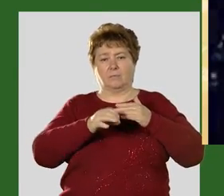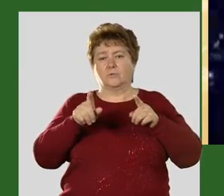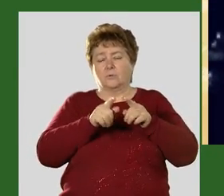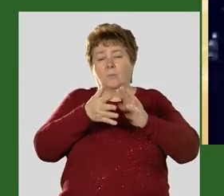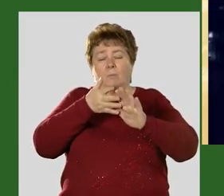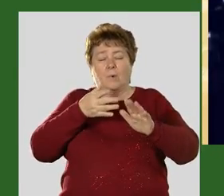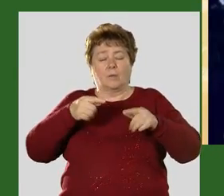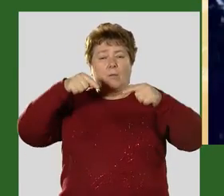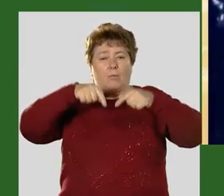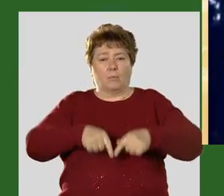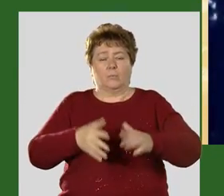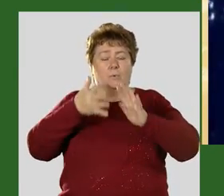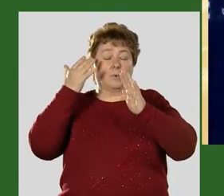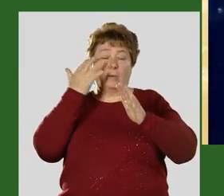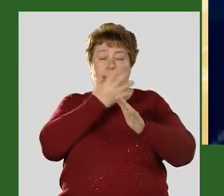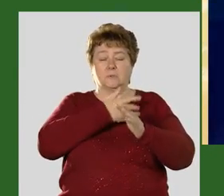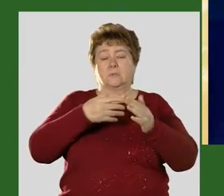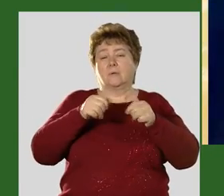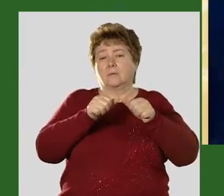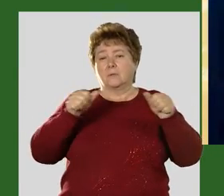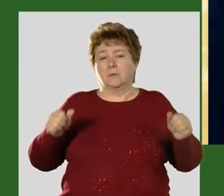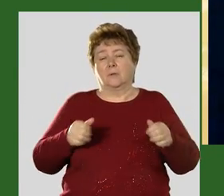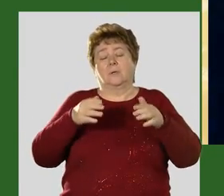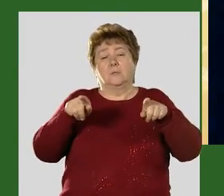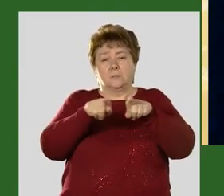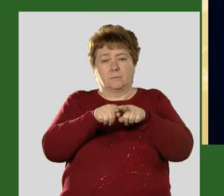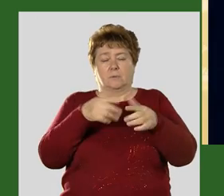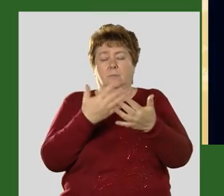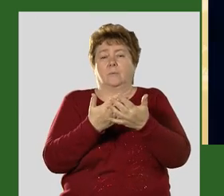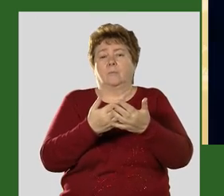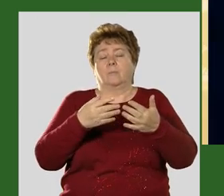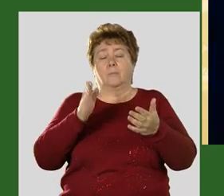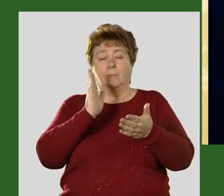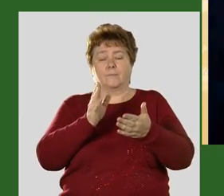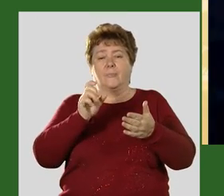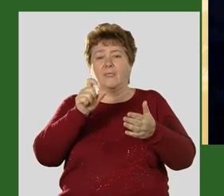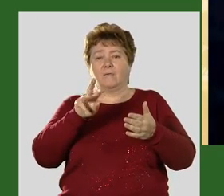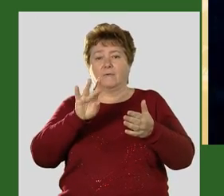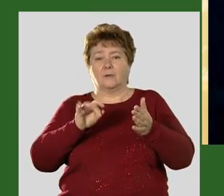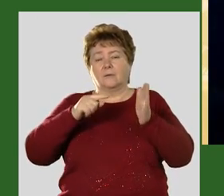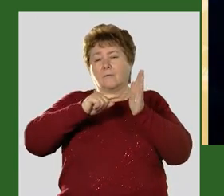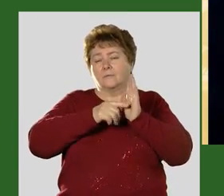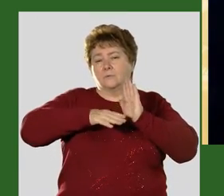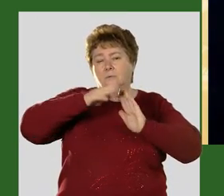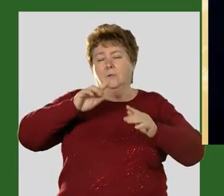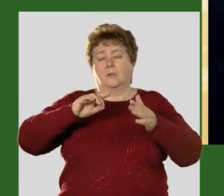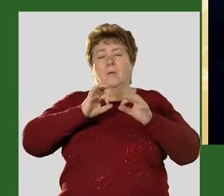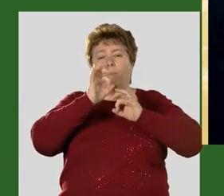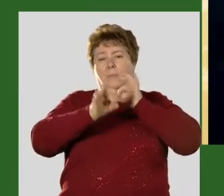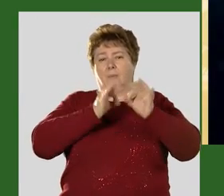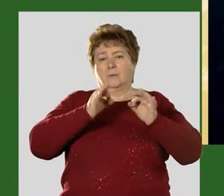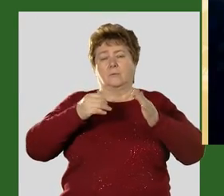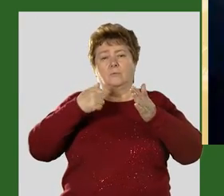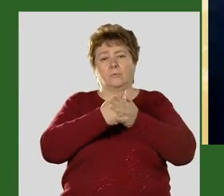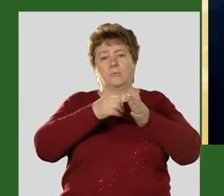Чтобы осознать глубину и представить размеры, для сравнения приведем знаменитый пример. Эвересту, самой высокой точке нашей планеты,